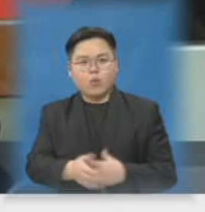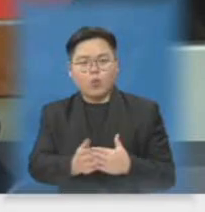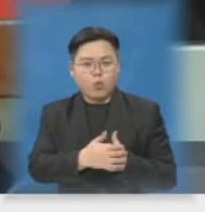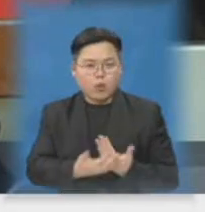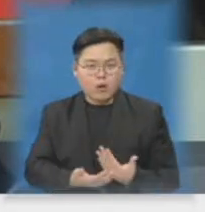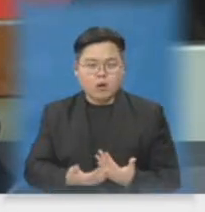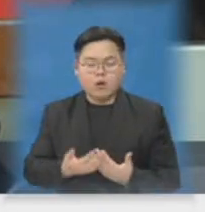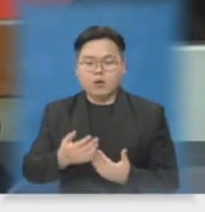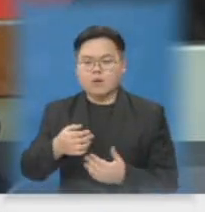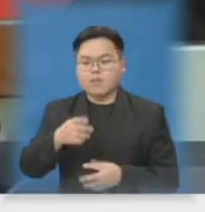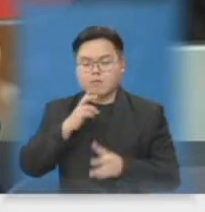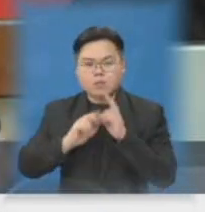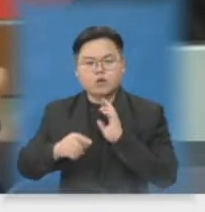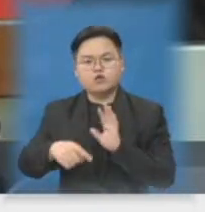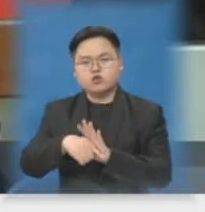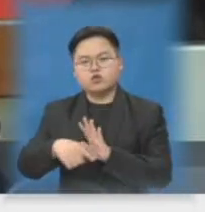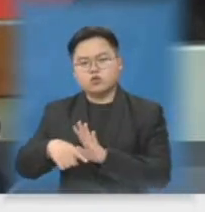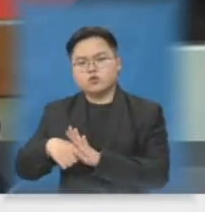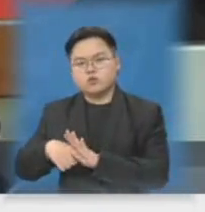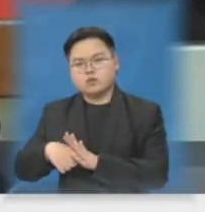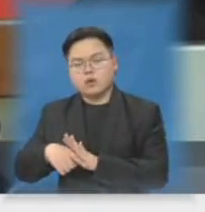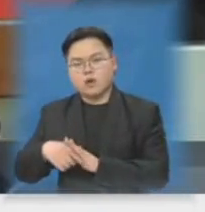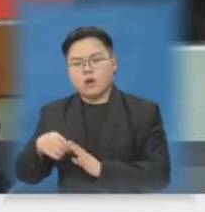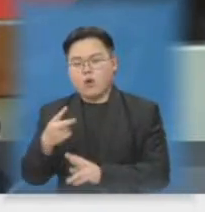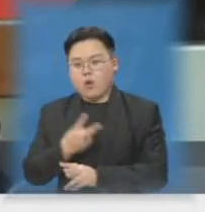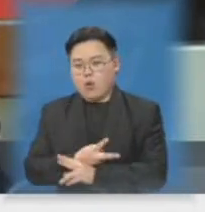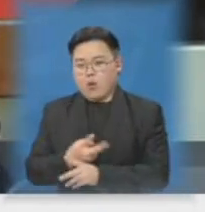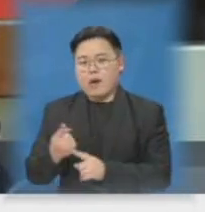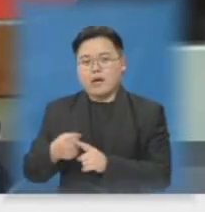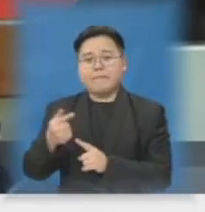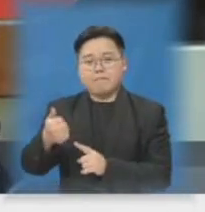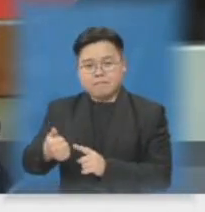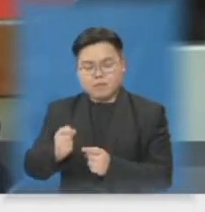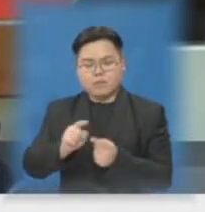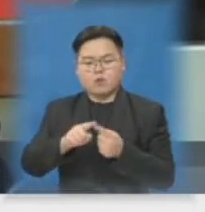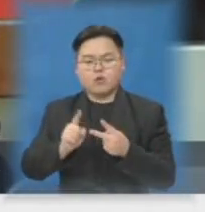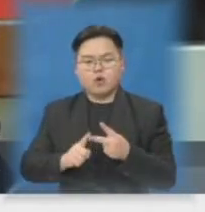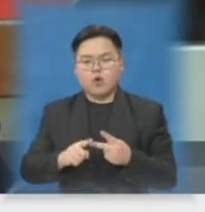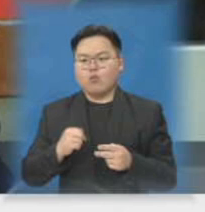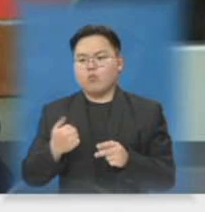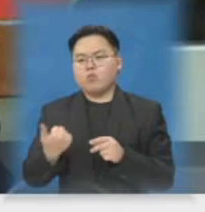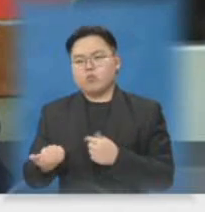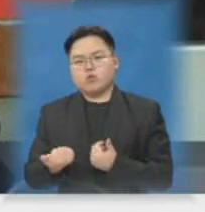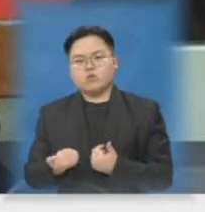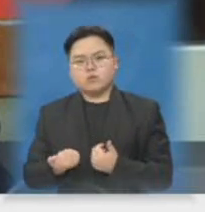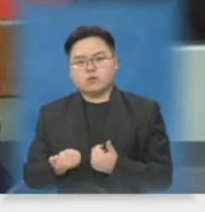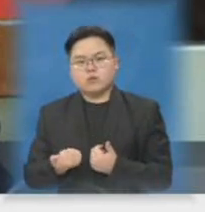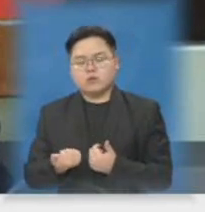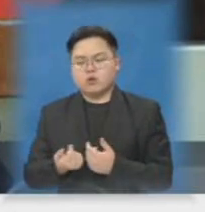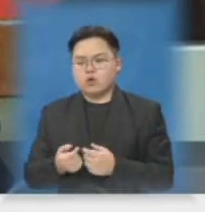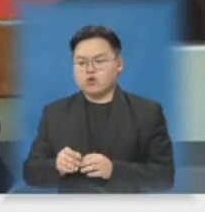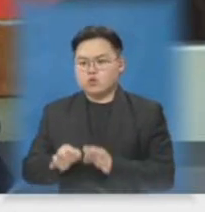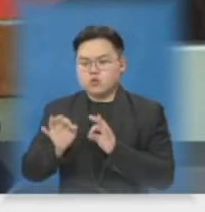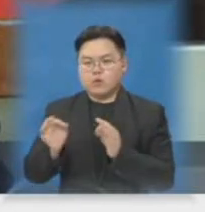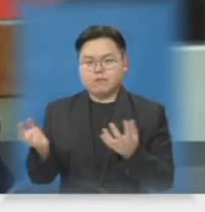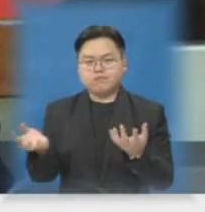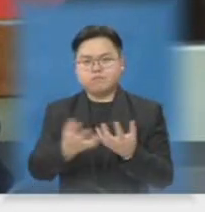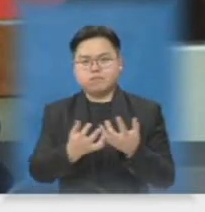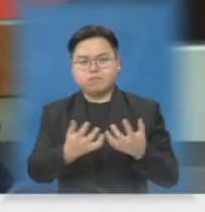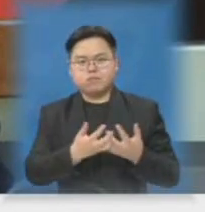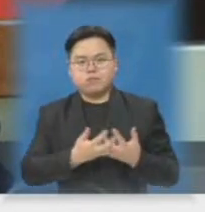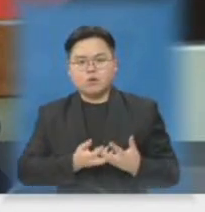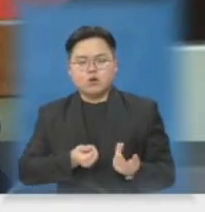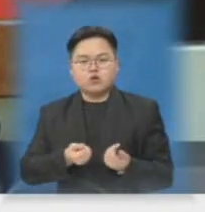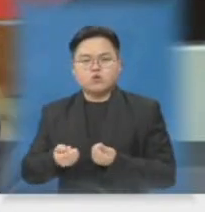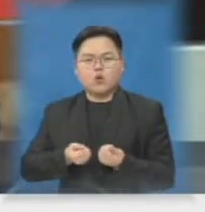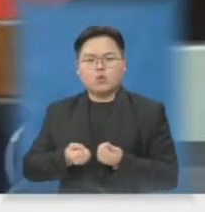үр дагаврууд энэний цаана би. Тэгэхээр хуулийн хатуу хариуцлагаас гадна бусад тийм уян зөөлн зохицуулуудыг яаж